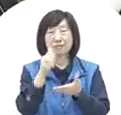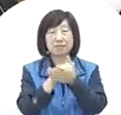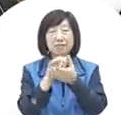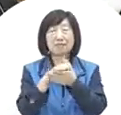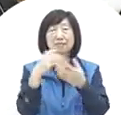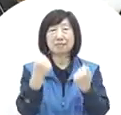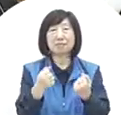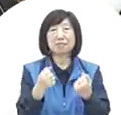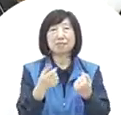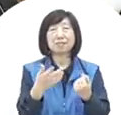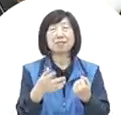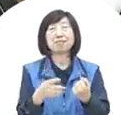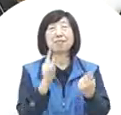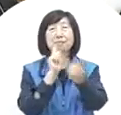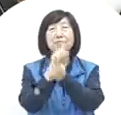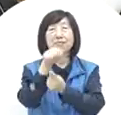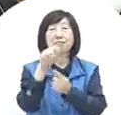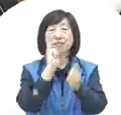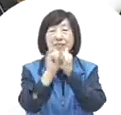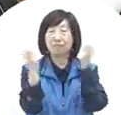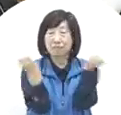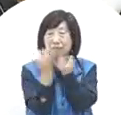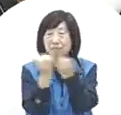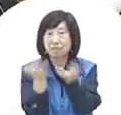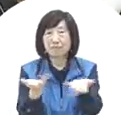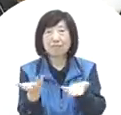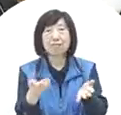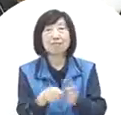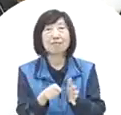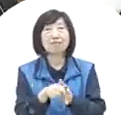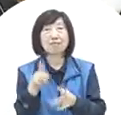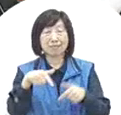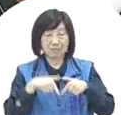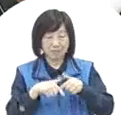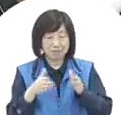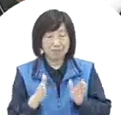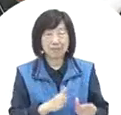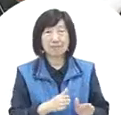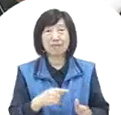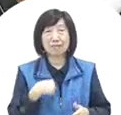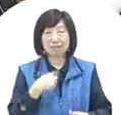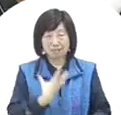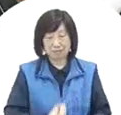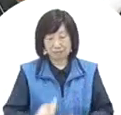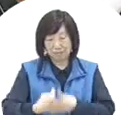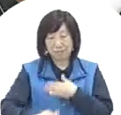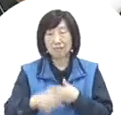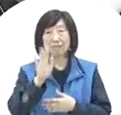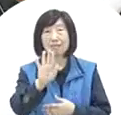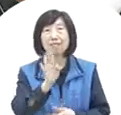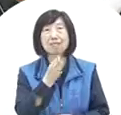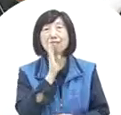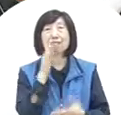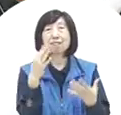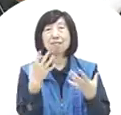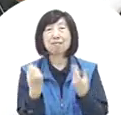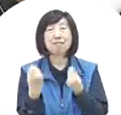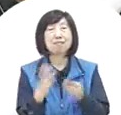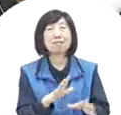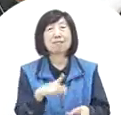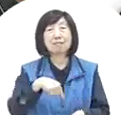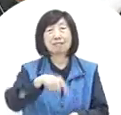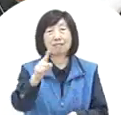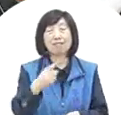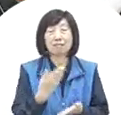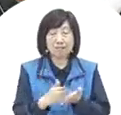线面临到社会案件的时候，他的心理是受伤的，但是他却没有办法去处理这个